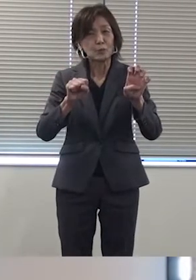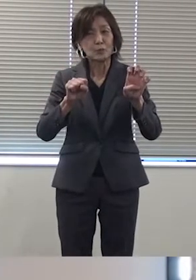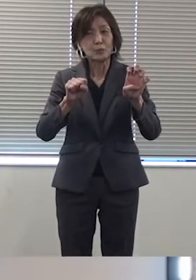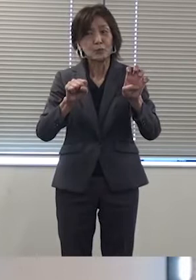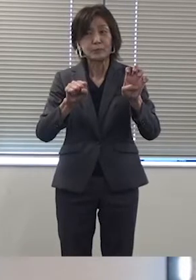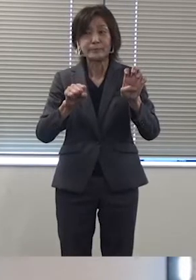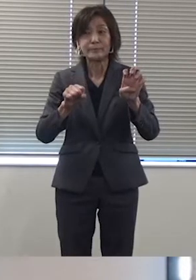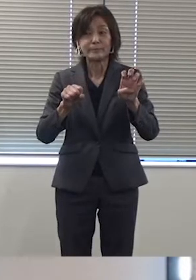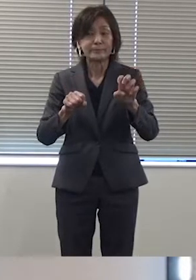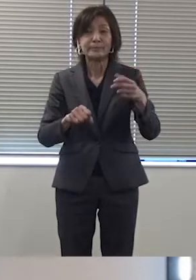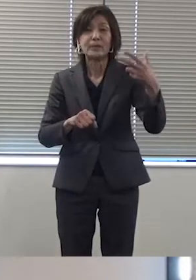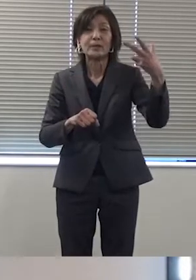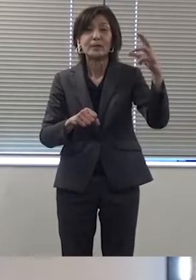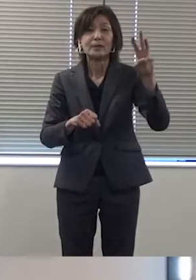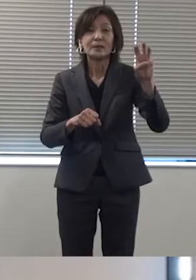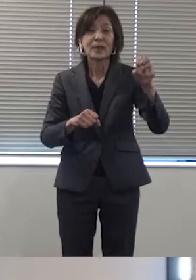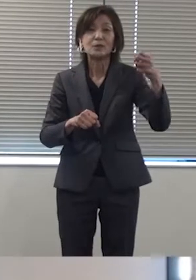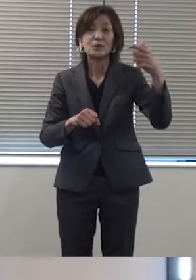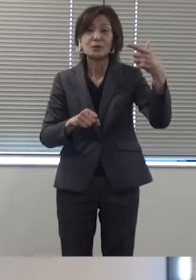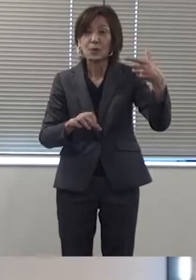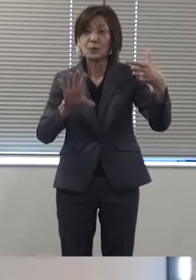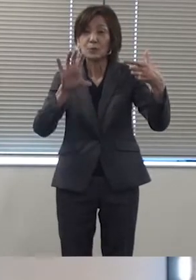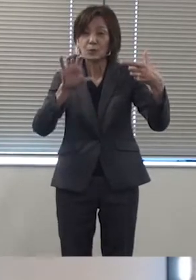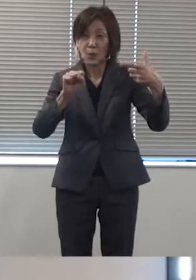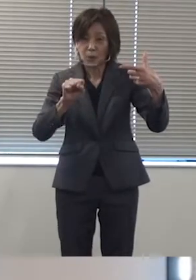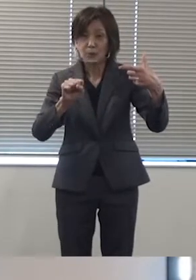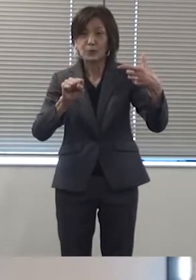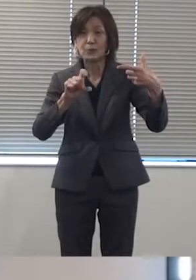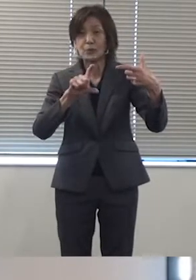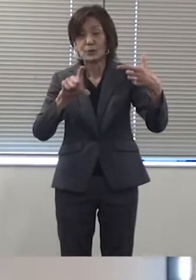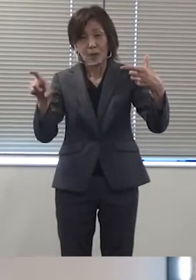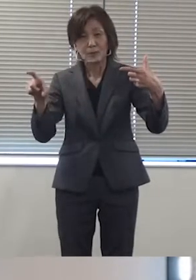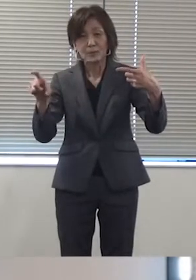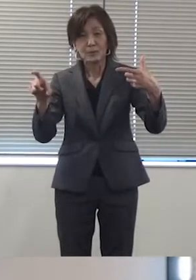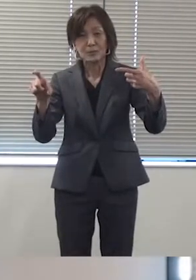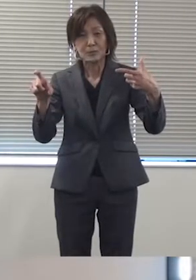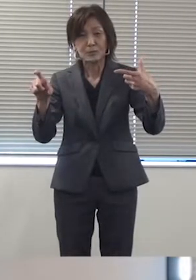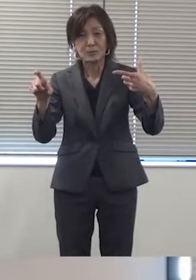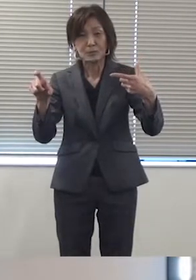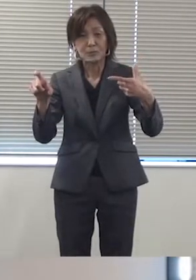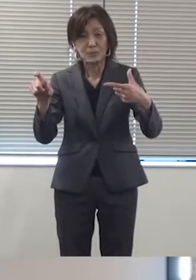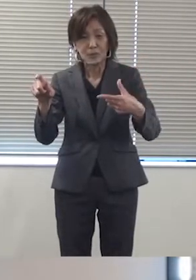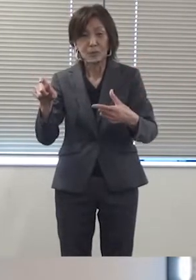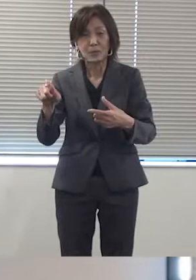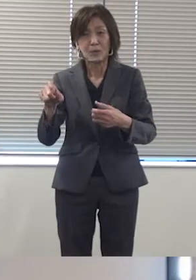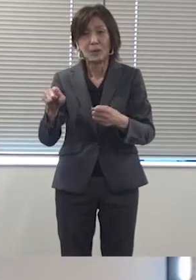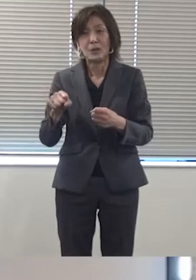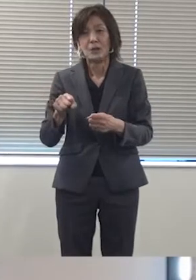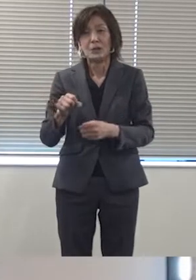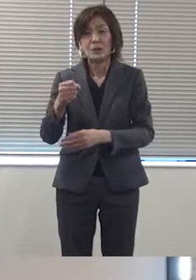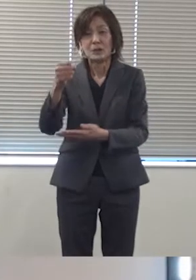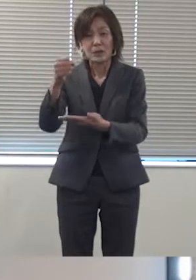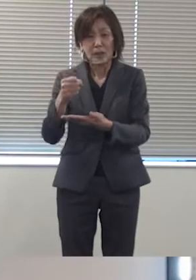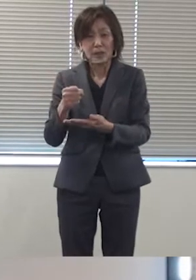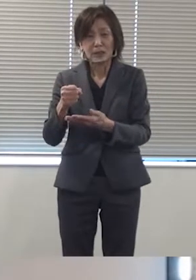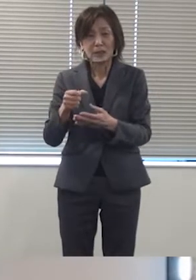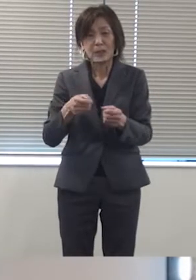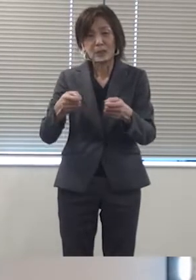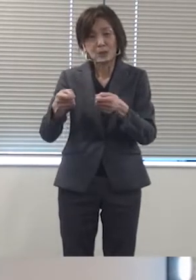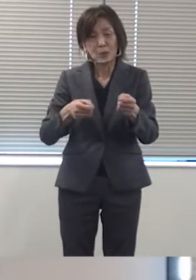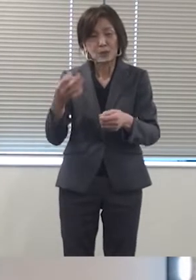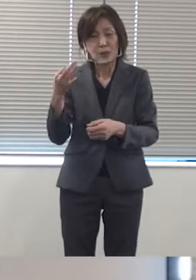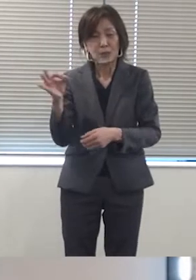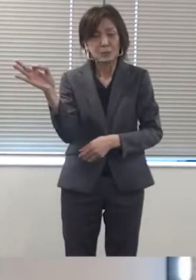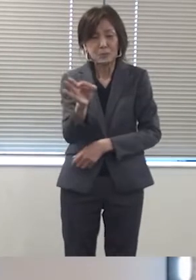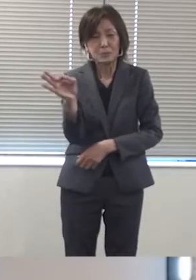36億程度、財政調整基金等を全部吐き出してそれで当初予算が組めれている状況なので非常に厳